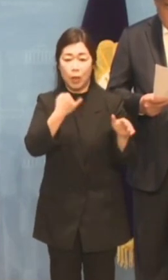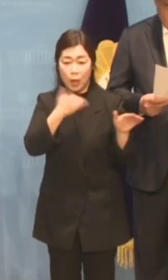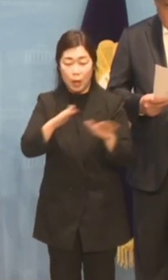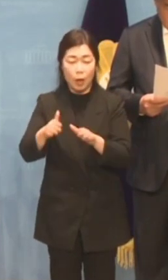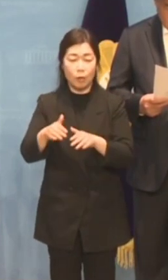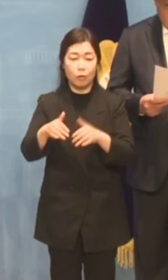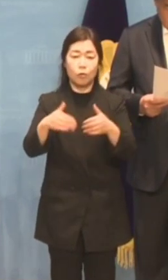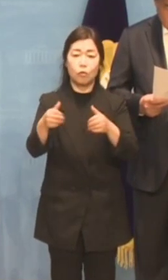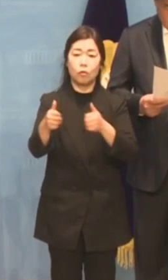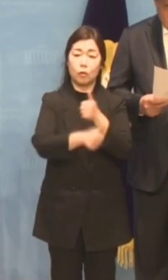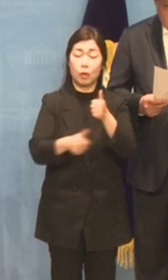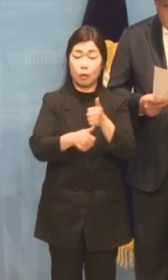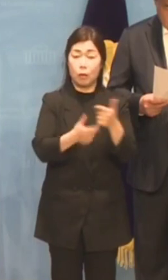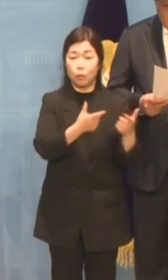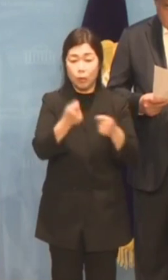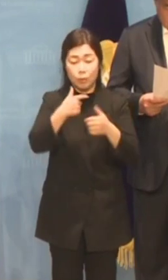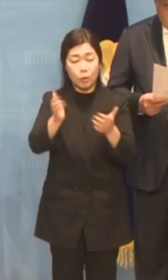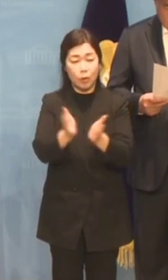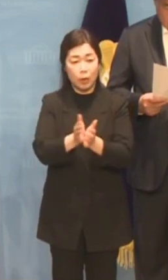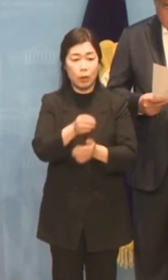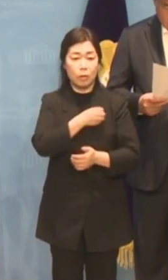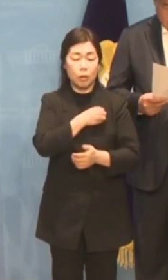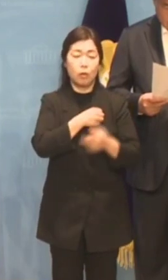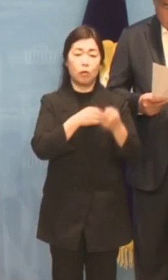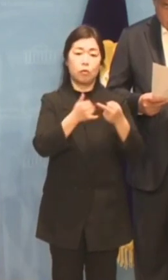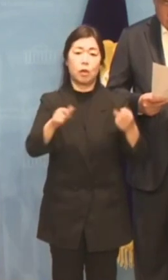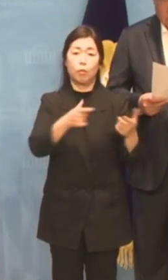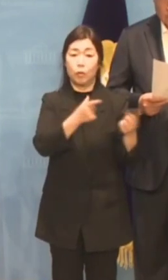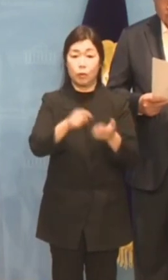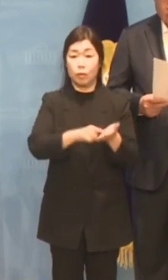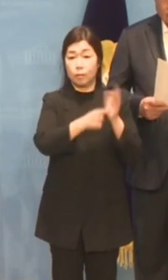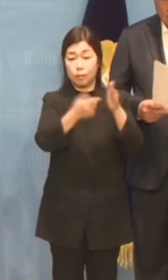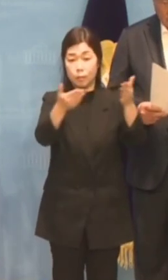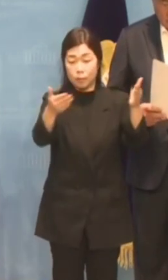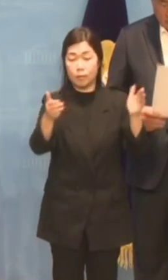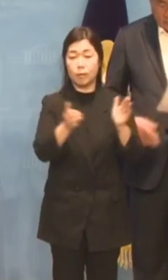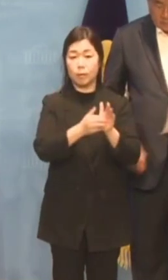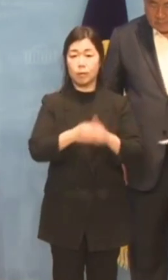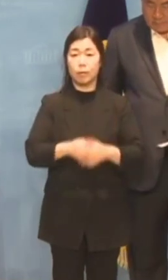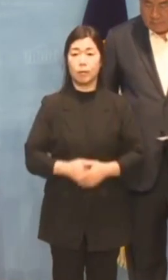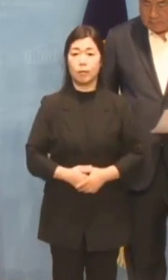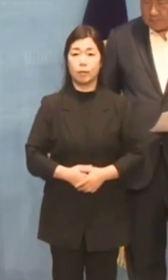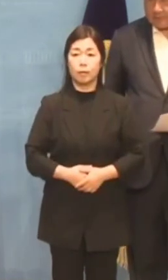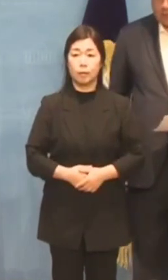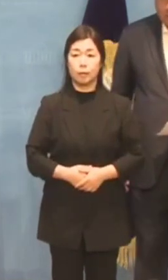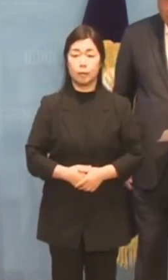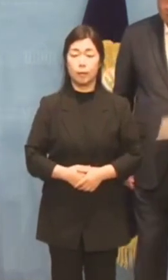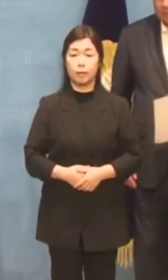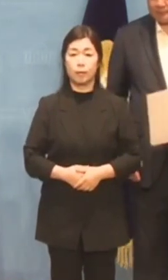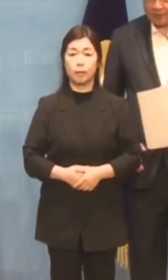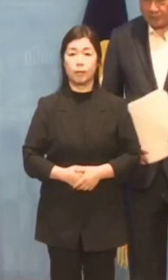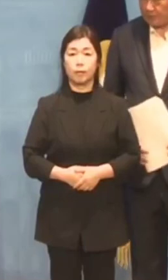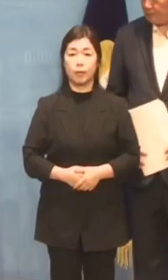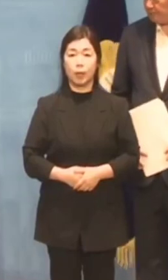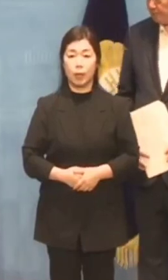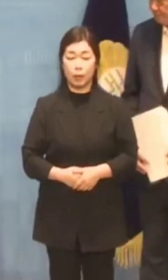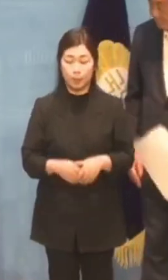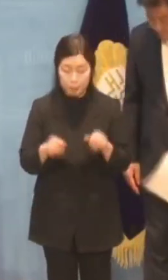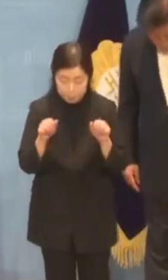농림축산식품해양수산위원회 더불어민주당 소속 의원 12인 1동 네.